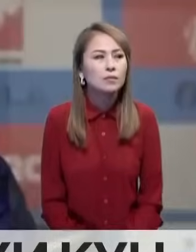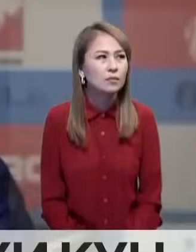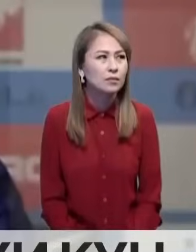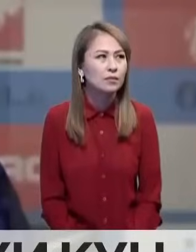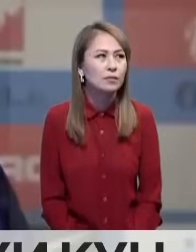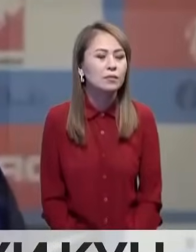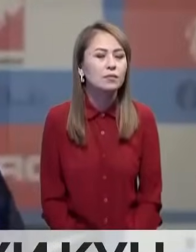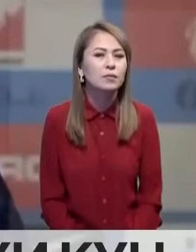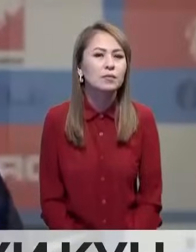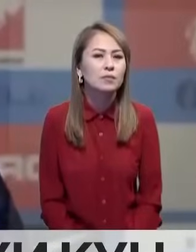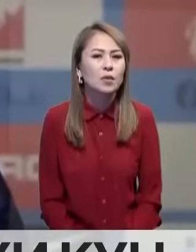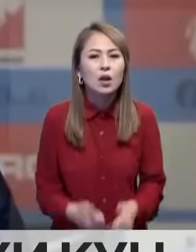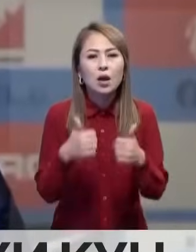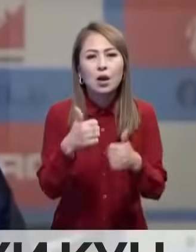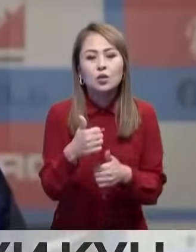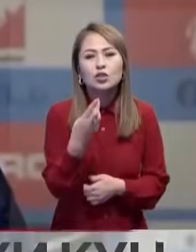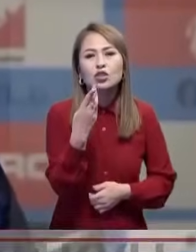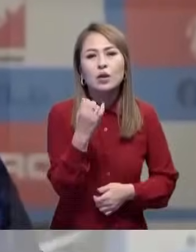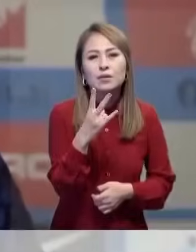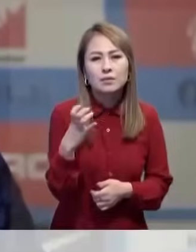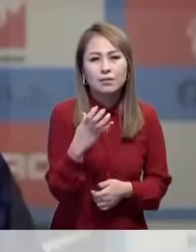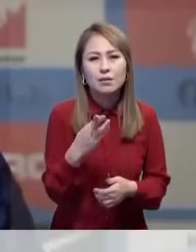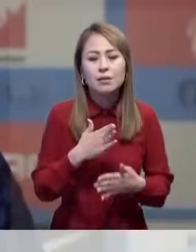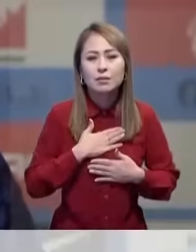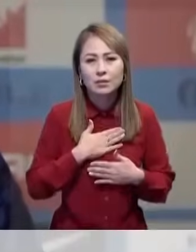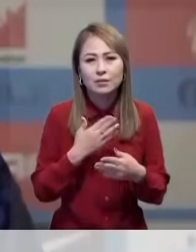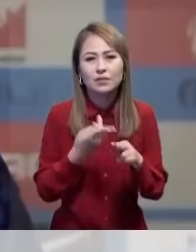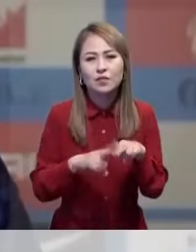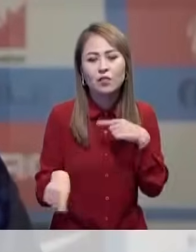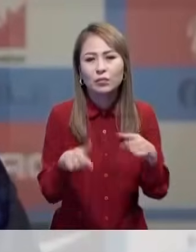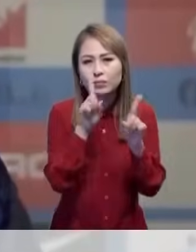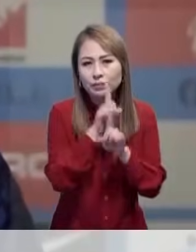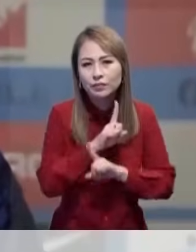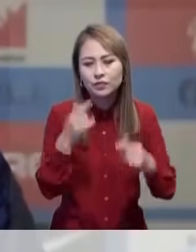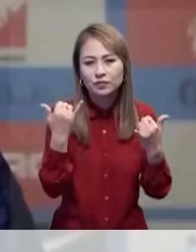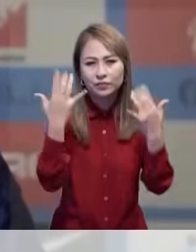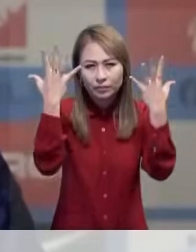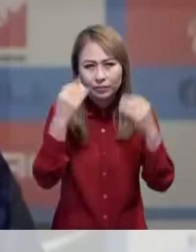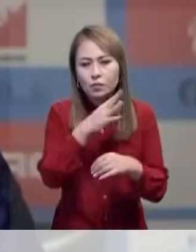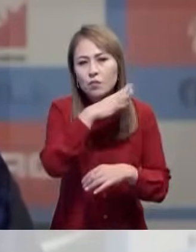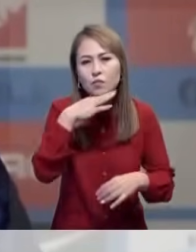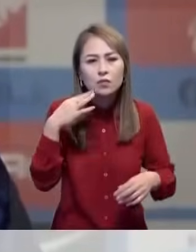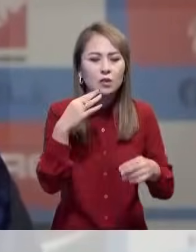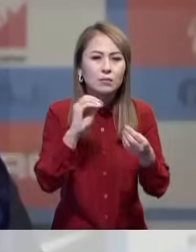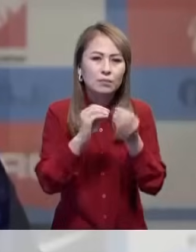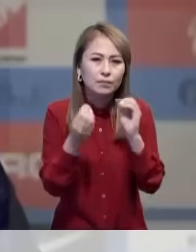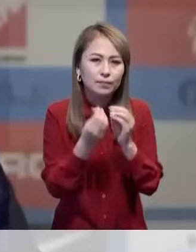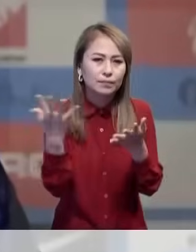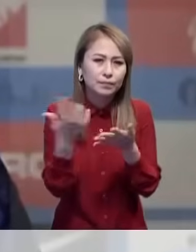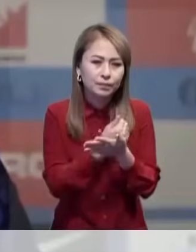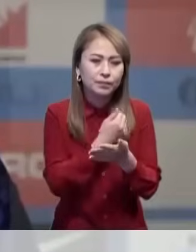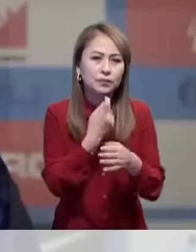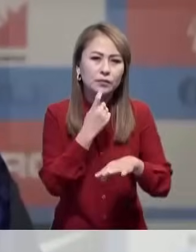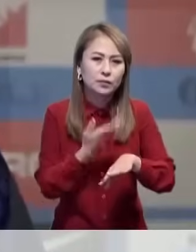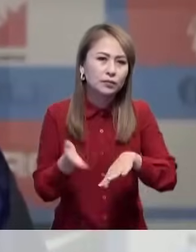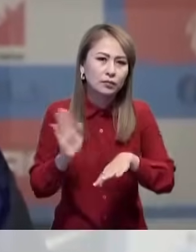шанс для нас. Біз үшін бұл матчтың маңызы ерекше. Осы күнге дейін талай кедергіні еңсеріп, талай қиын